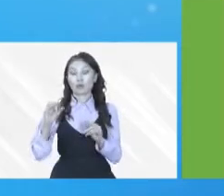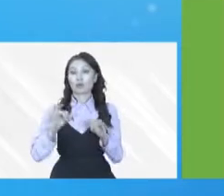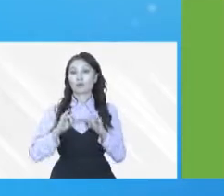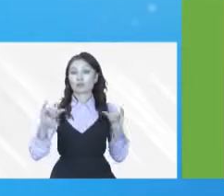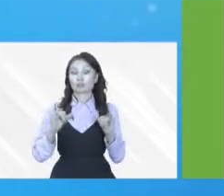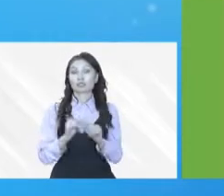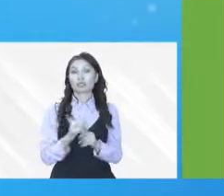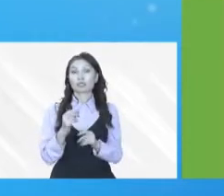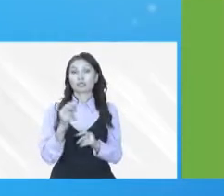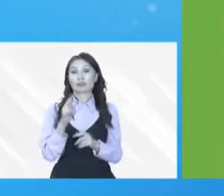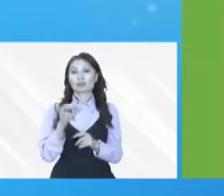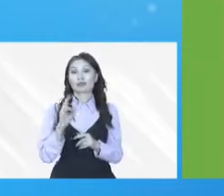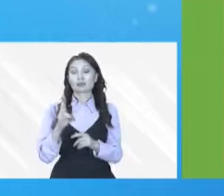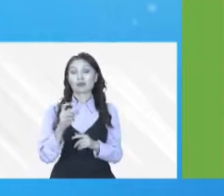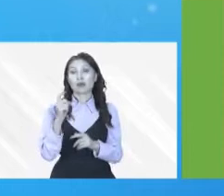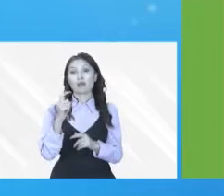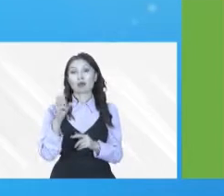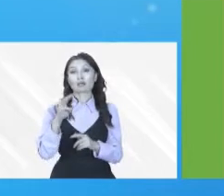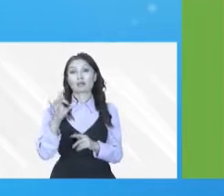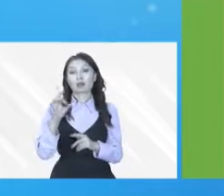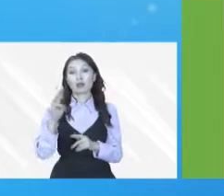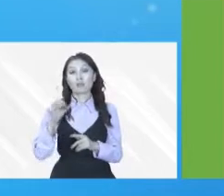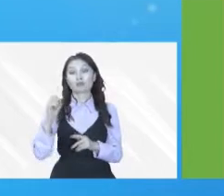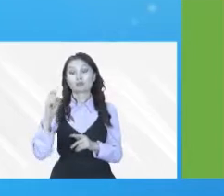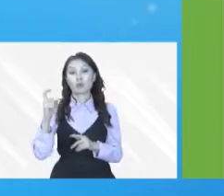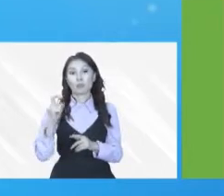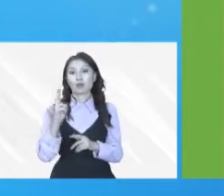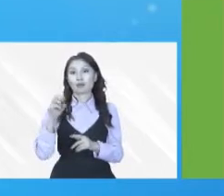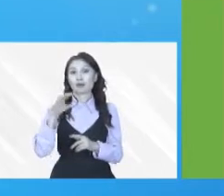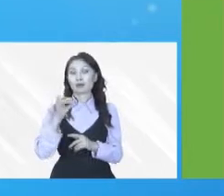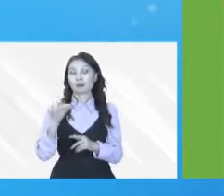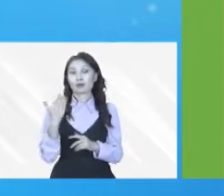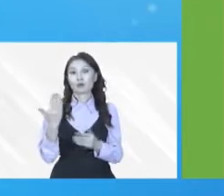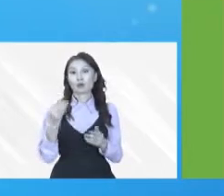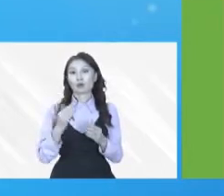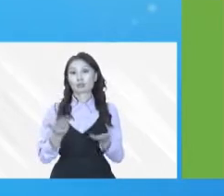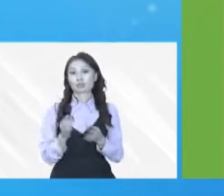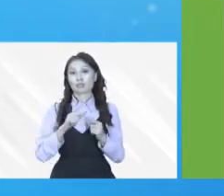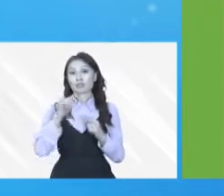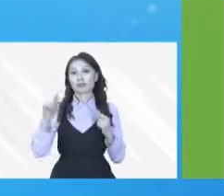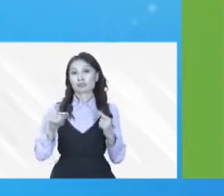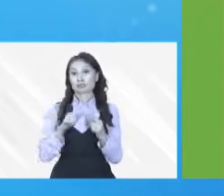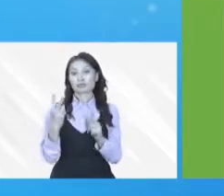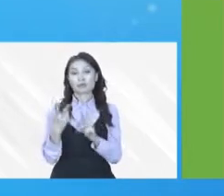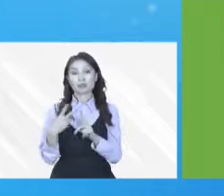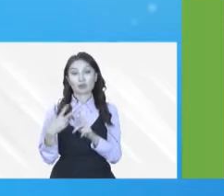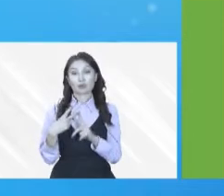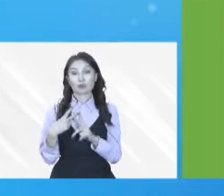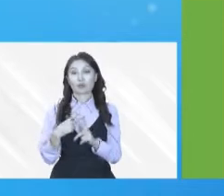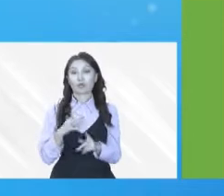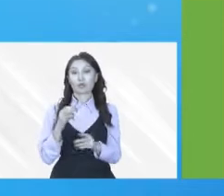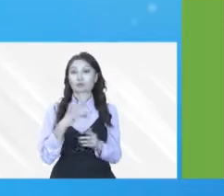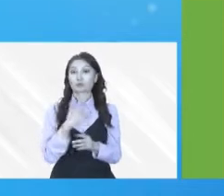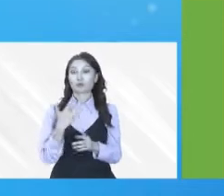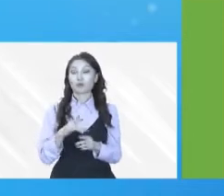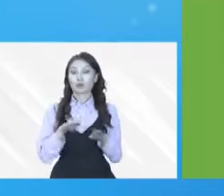количества ДНК в хромосомах клетки в интерфазе ее жизненного цикла. Второй –